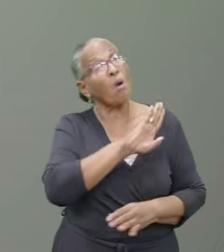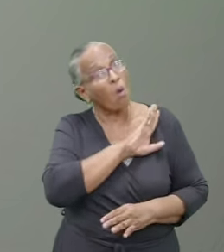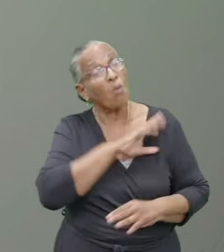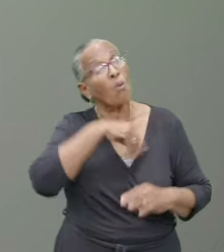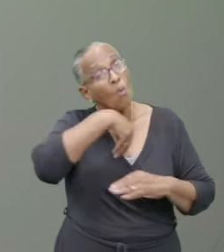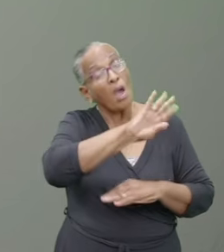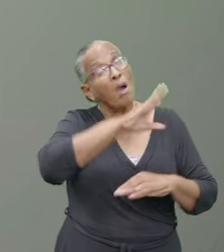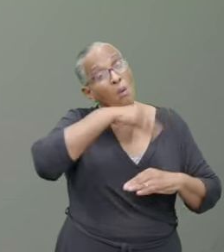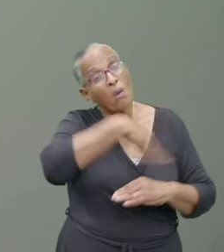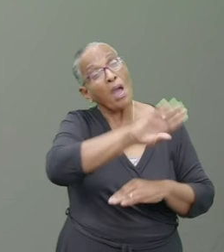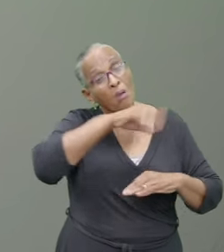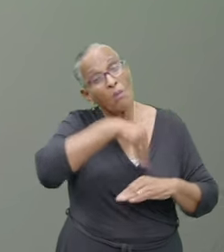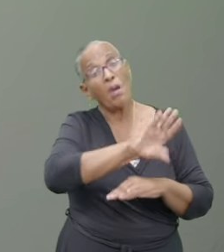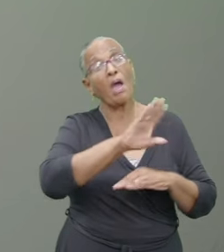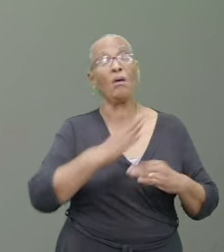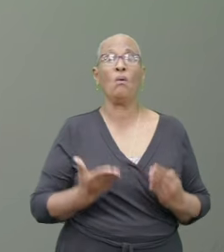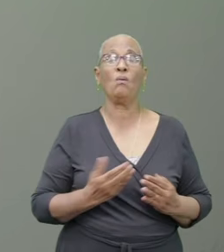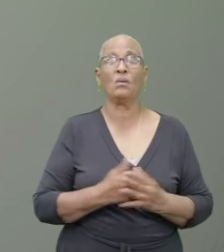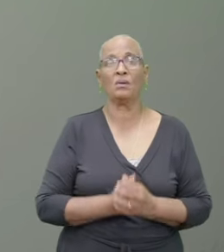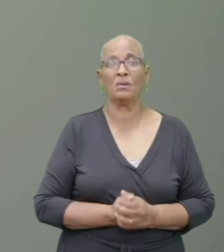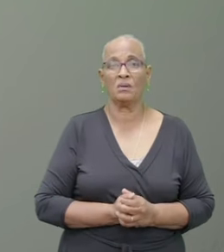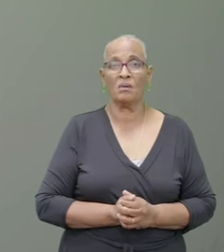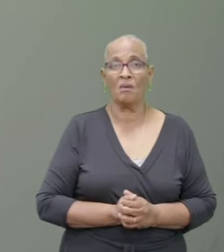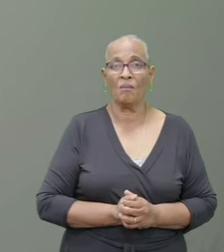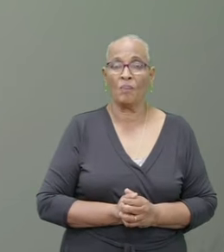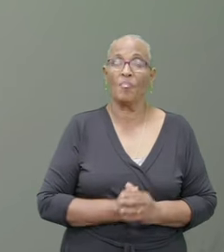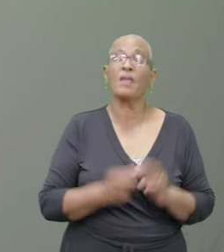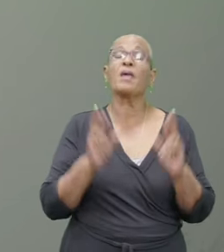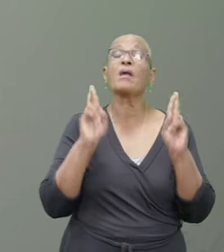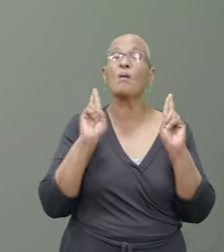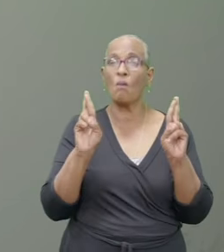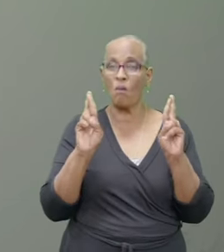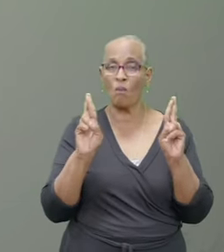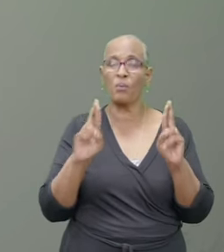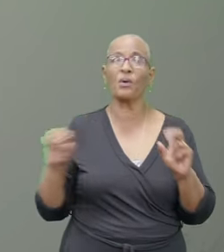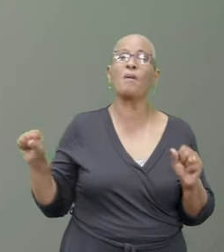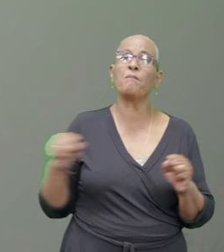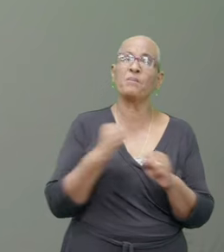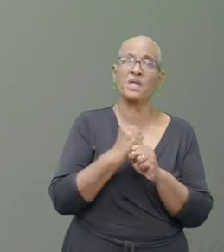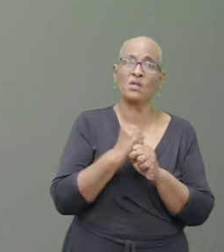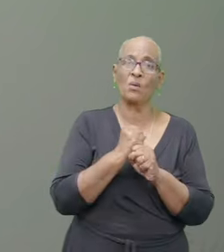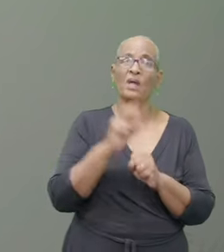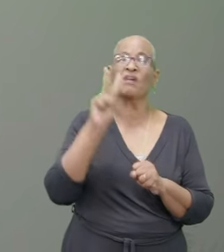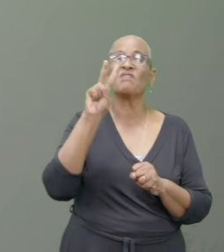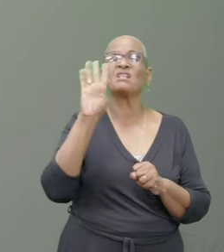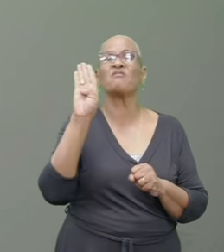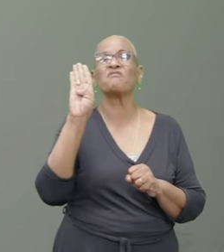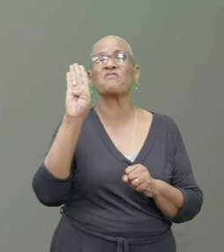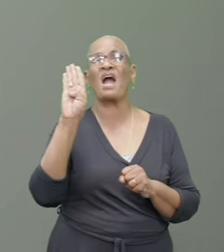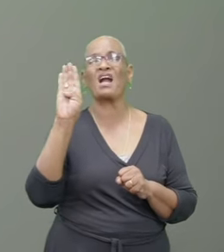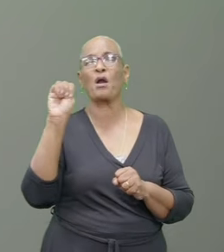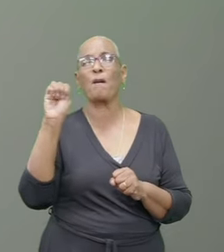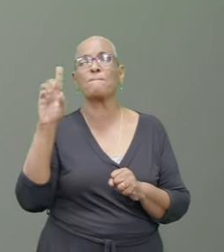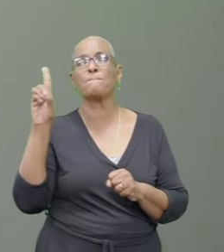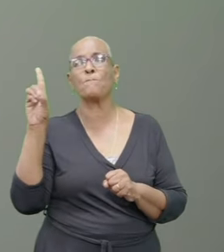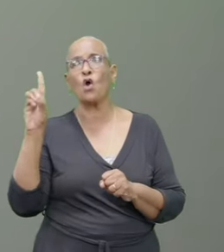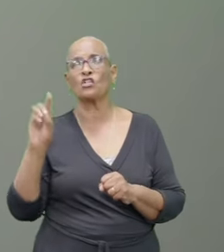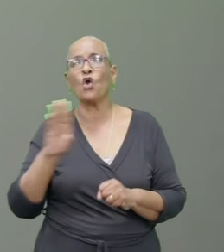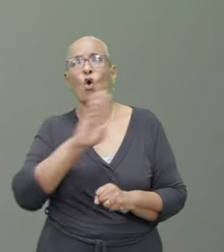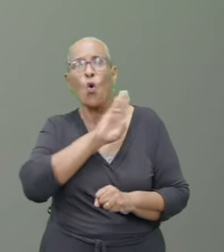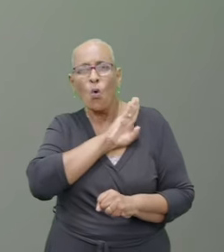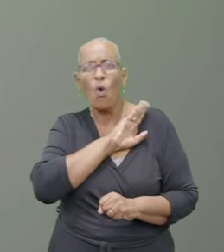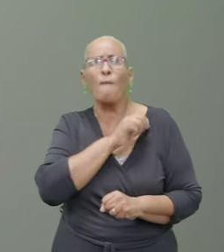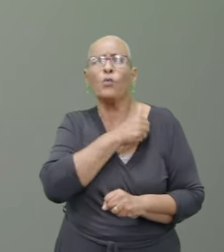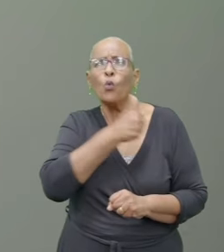gekomen. Ik hoop nogmaals dat er ook medewerking is van de vakbeweging om dit goed door te praten met de leden.